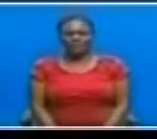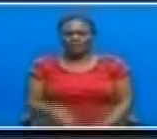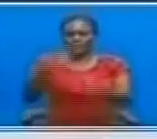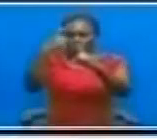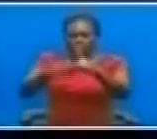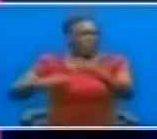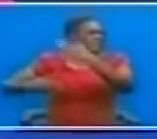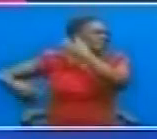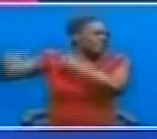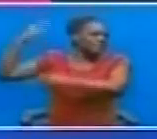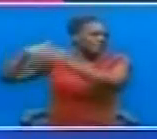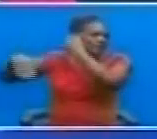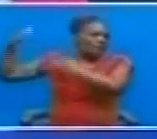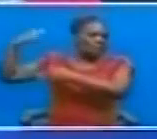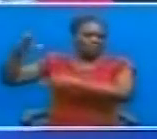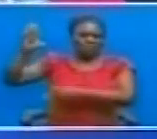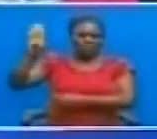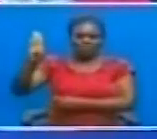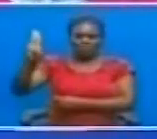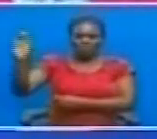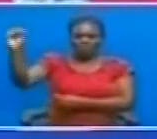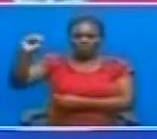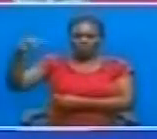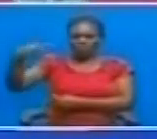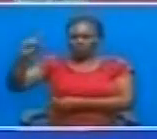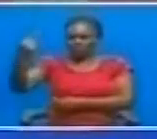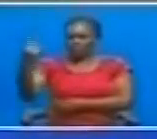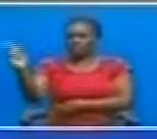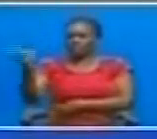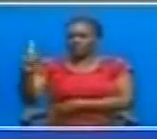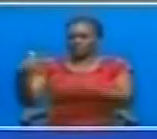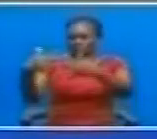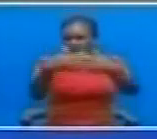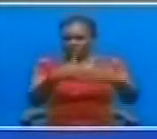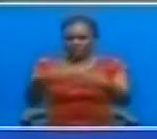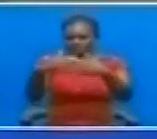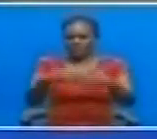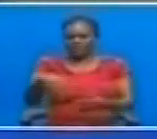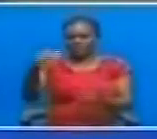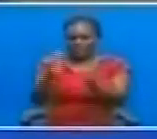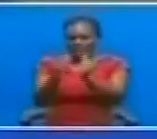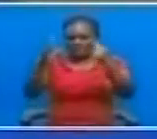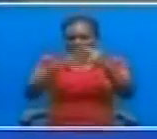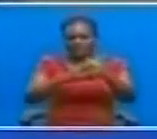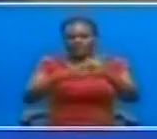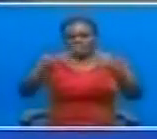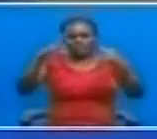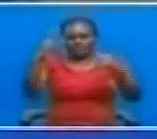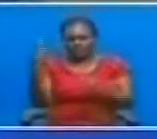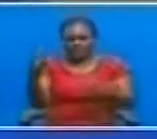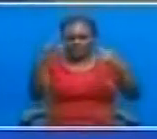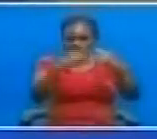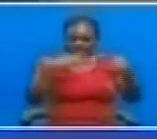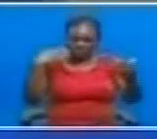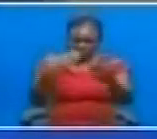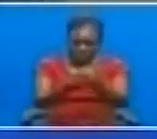Tangu enzi zake George Washington, rais wa kwanza wa Marekani, kuanzia mwaka 1789 hadi mwaka